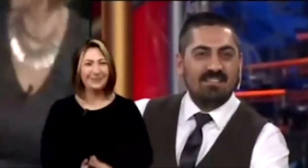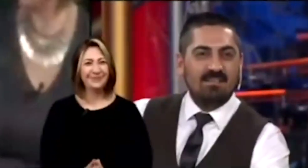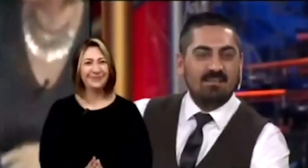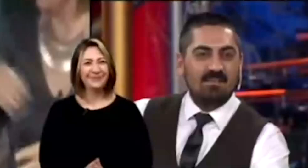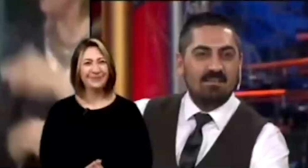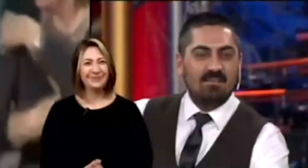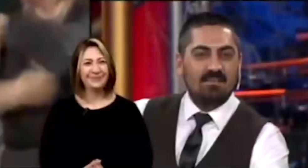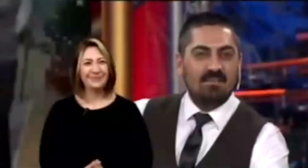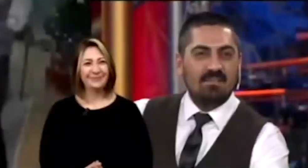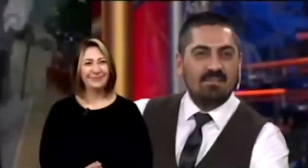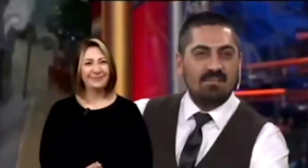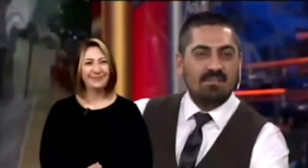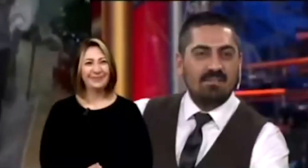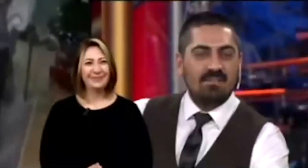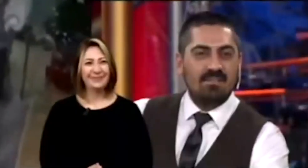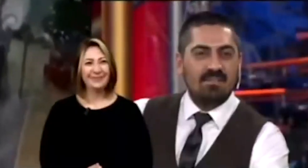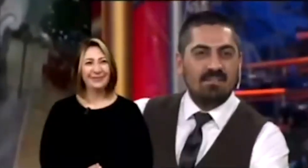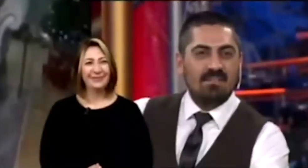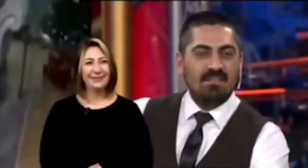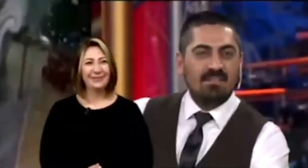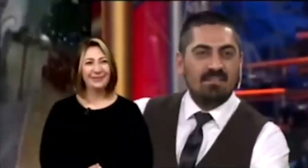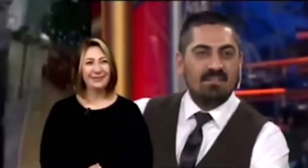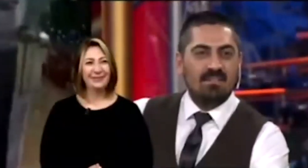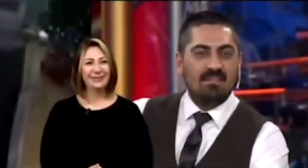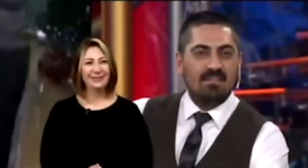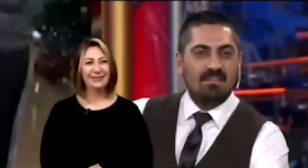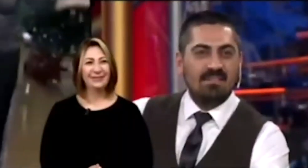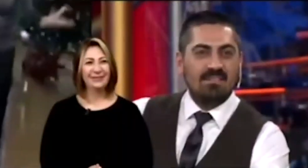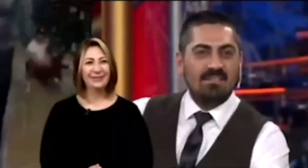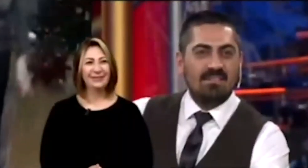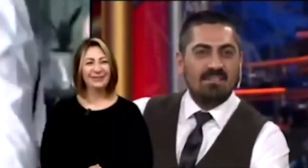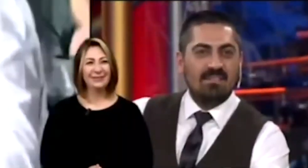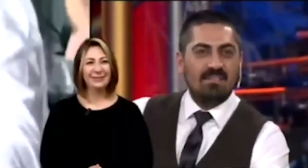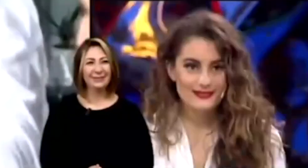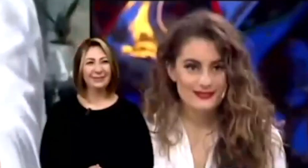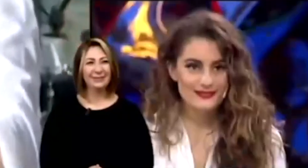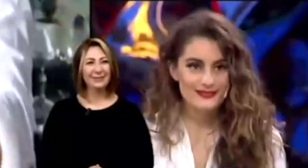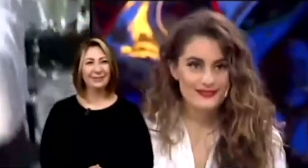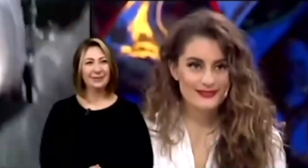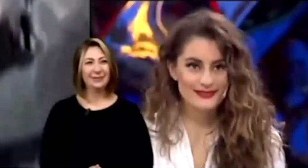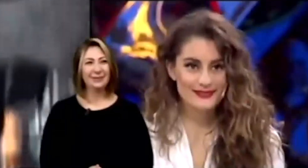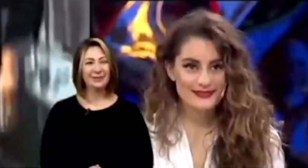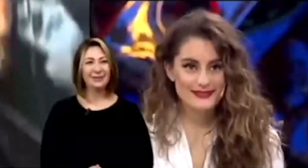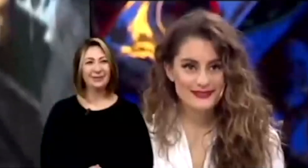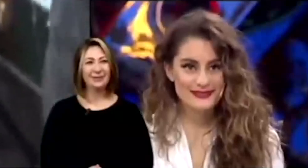Şimdi sonra böyle yapıyorsun. Şimdi solo. Şimdi.